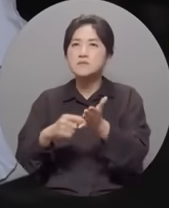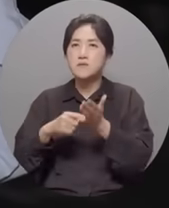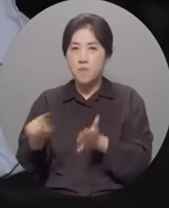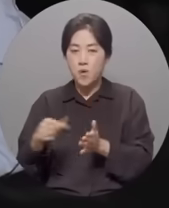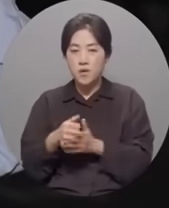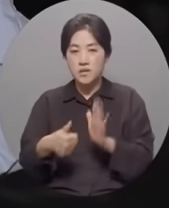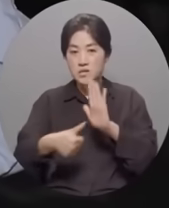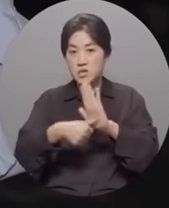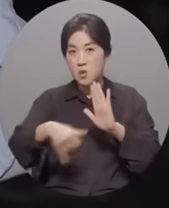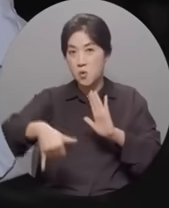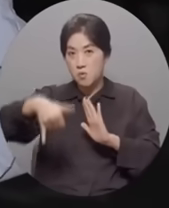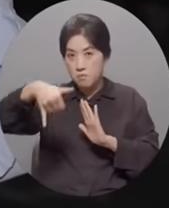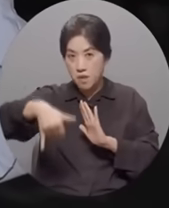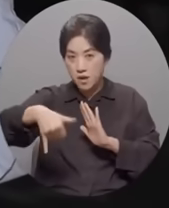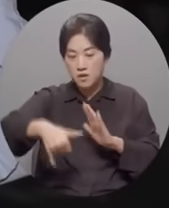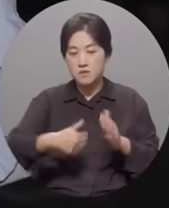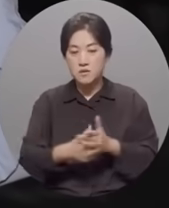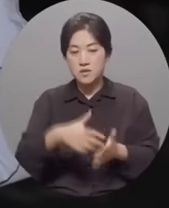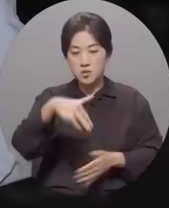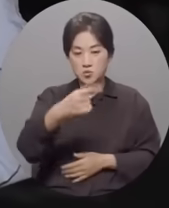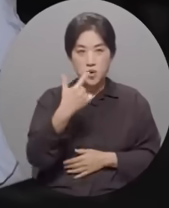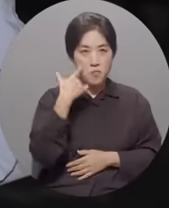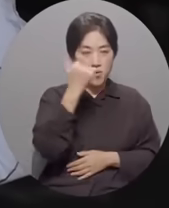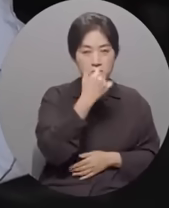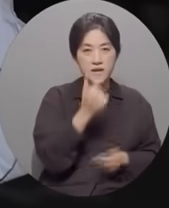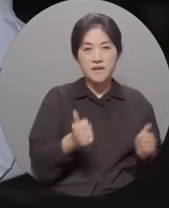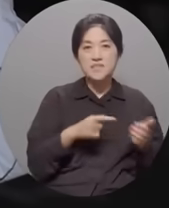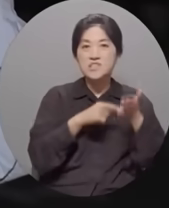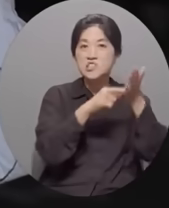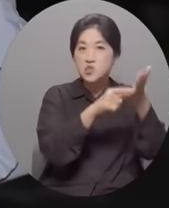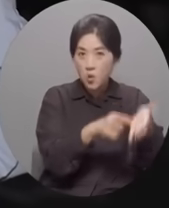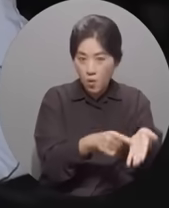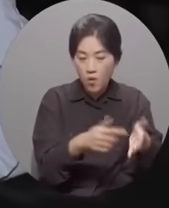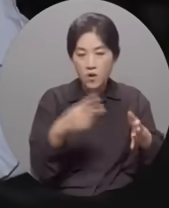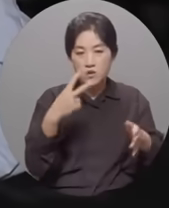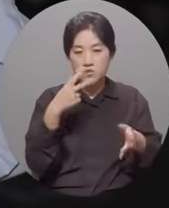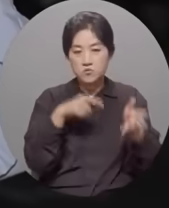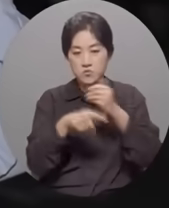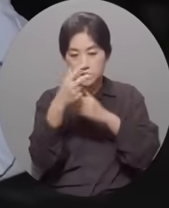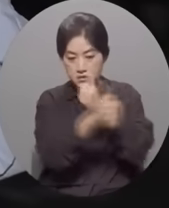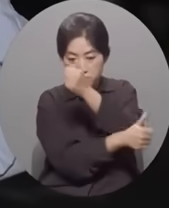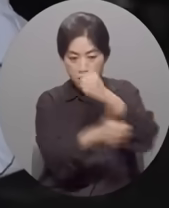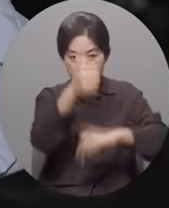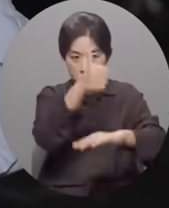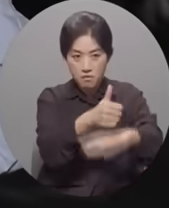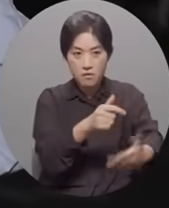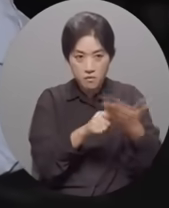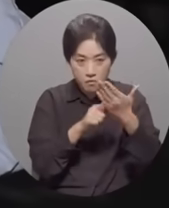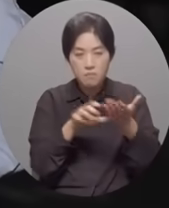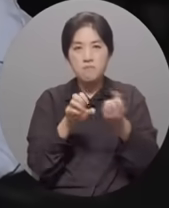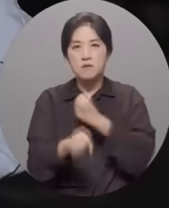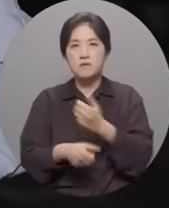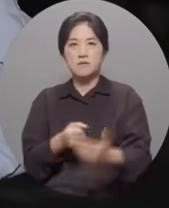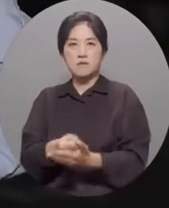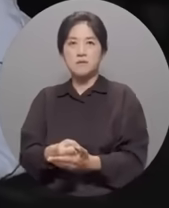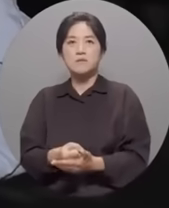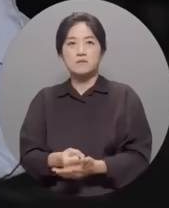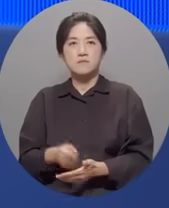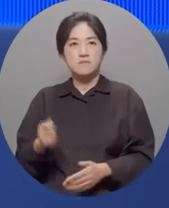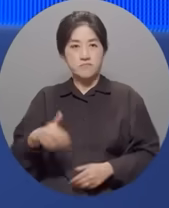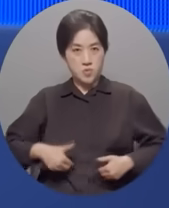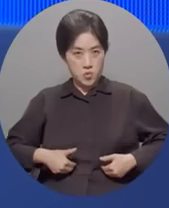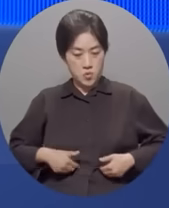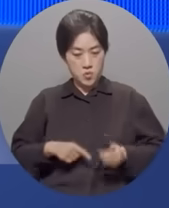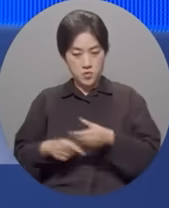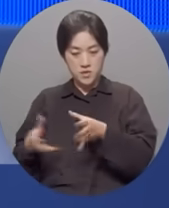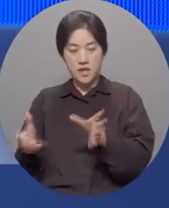듀얼백 사건은 최재형 목사가 신청한 수사심의위 결과가 다음 주 나오면 곧바로 결론을 내려야 합니다.